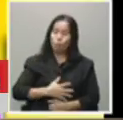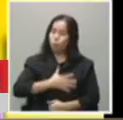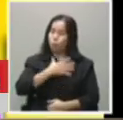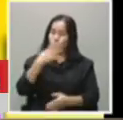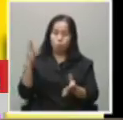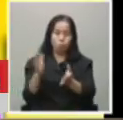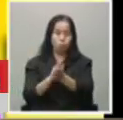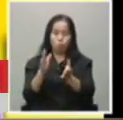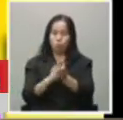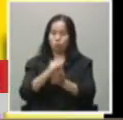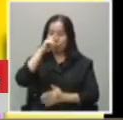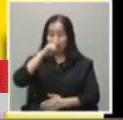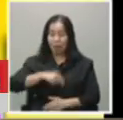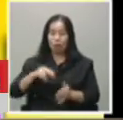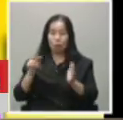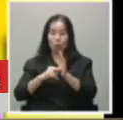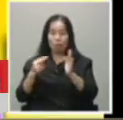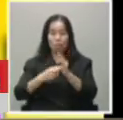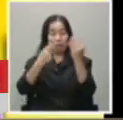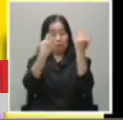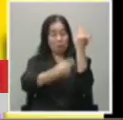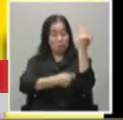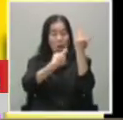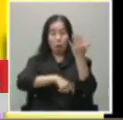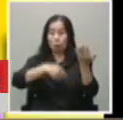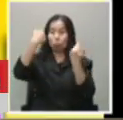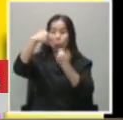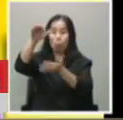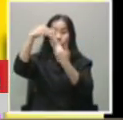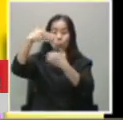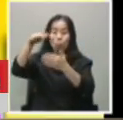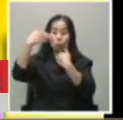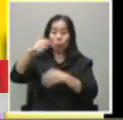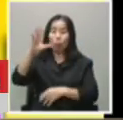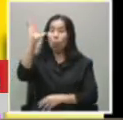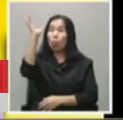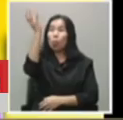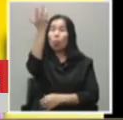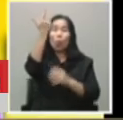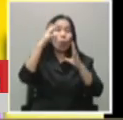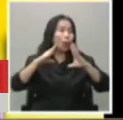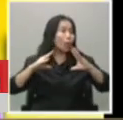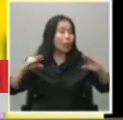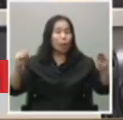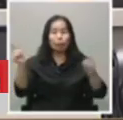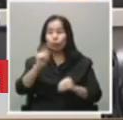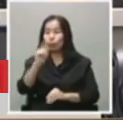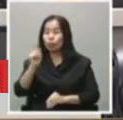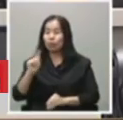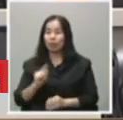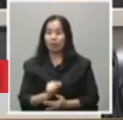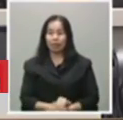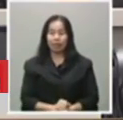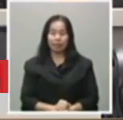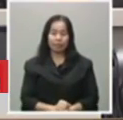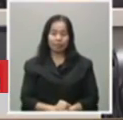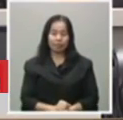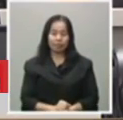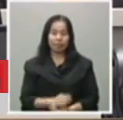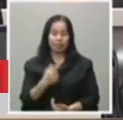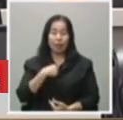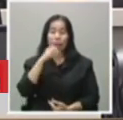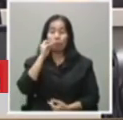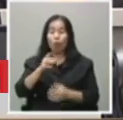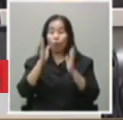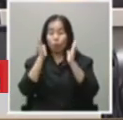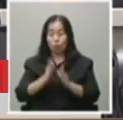าดขายยางพาราที่ดาวอังคารซึ่งไม่เป็นไรครับเพื่อนสมาชิกก็อภิปรายไปเยอะแล้วแต่ผมจะตอกย้ำว่าคนรอบตัว